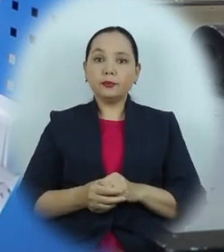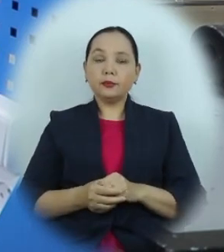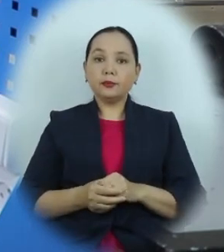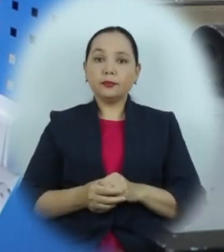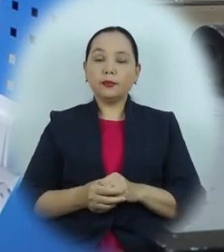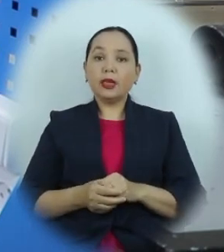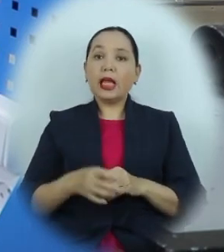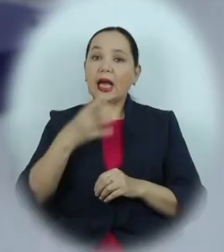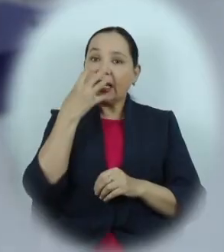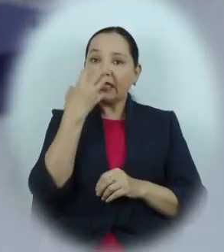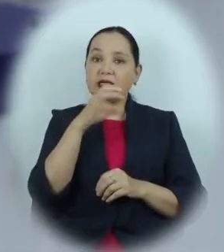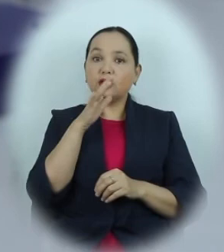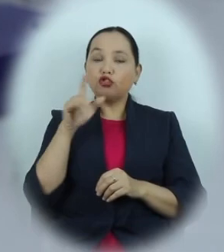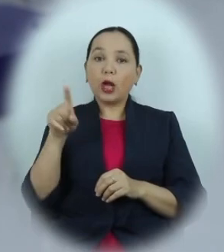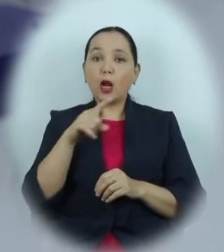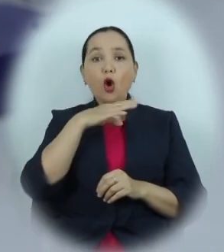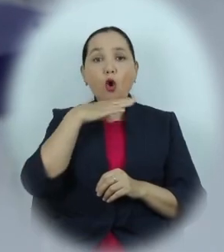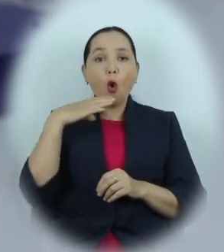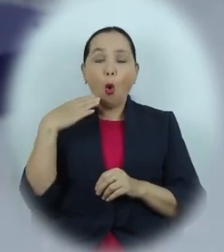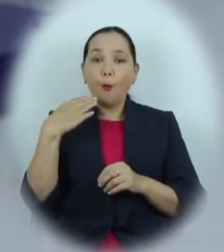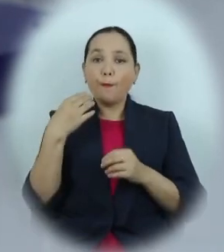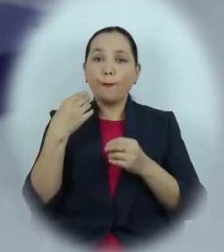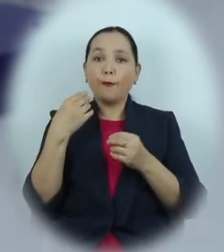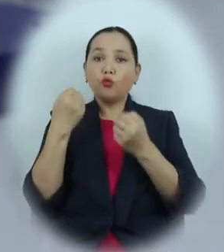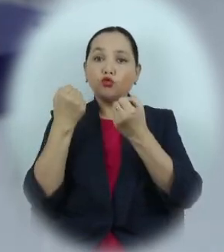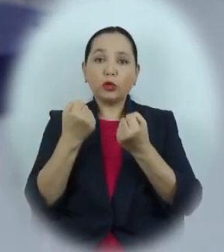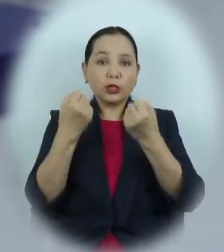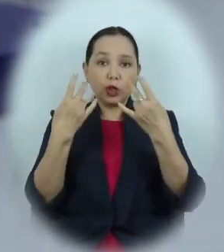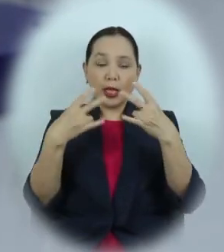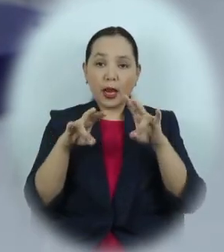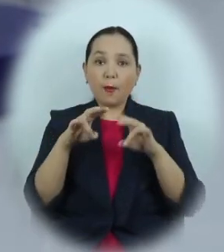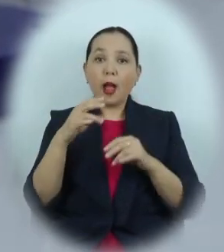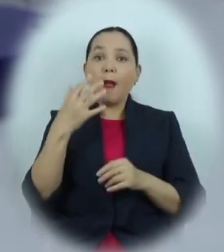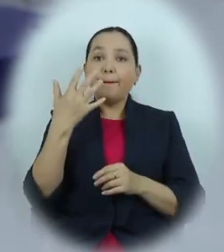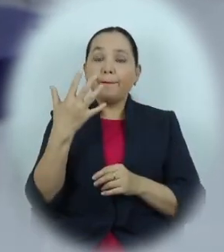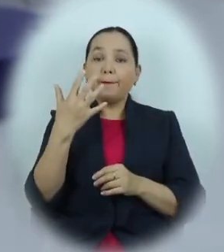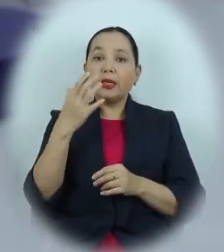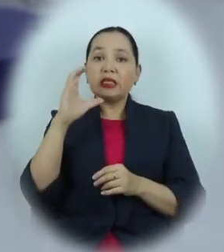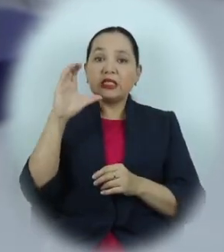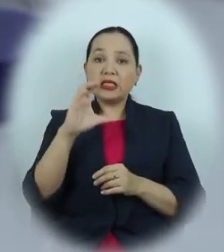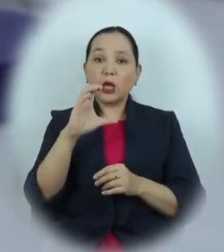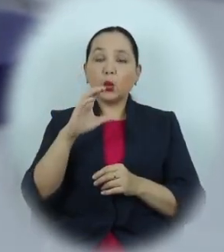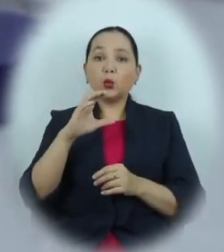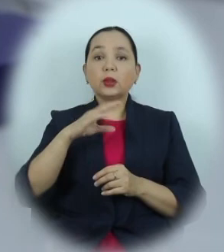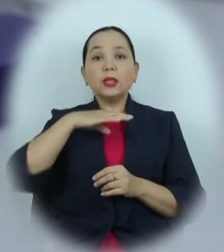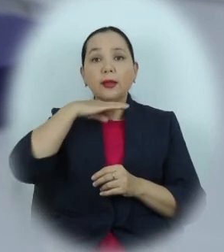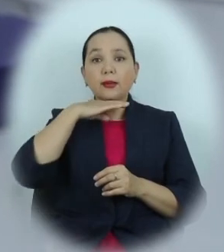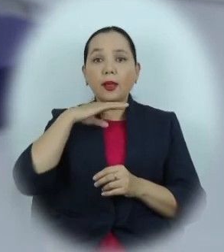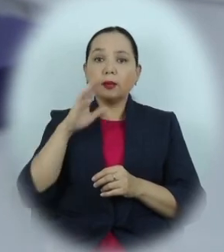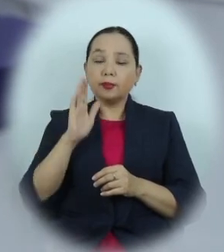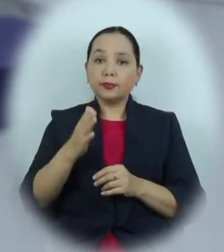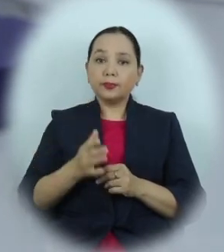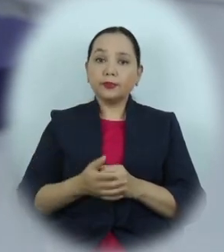mana qizdirish jarayonida ko'p muddat ushlab turish kerak emas. O'zi 5 sekund ushlab tursak yetadi.